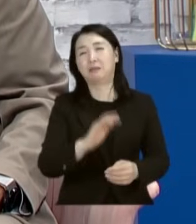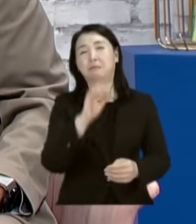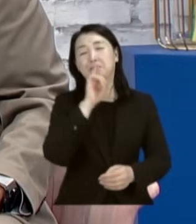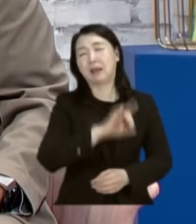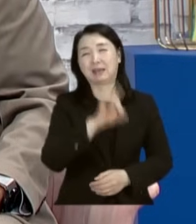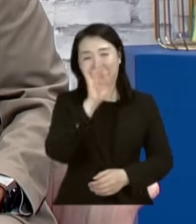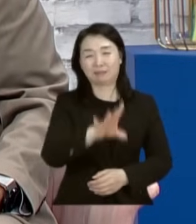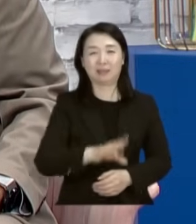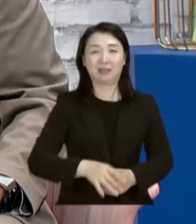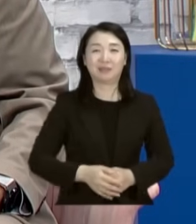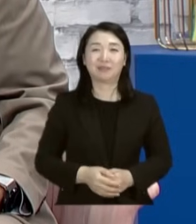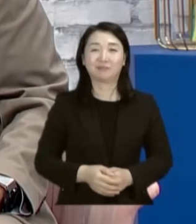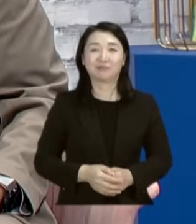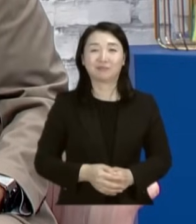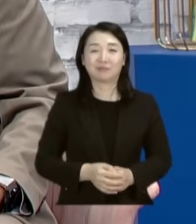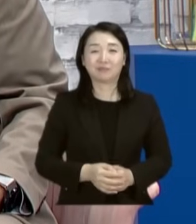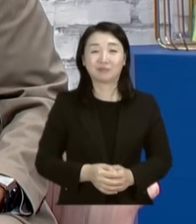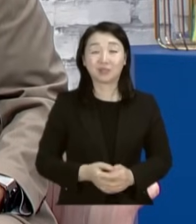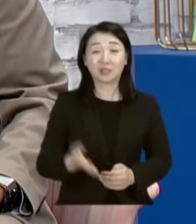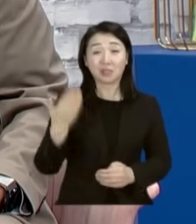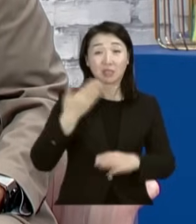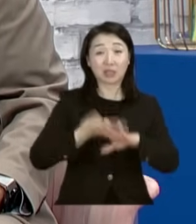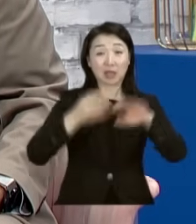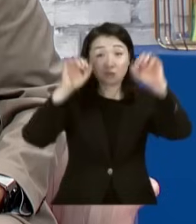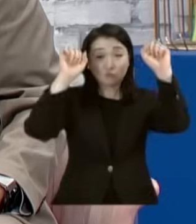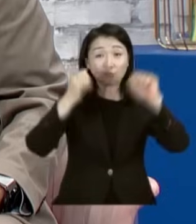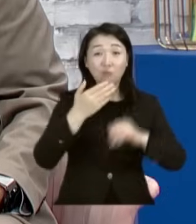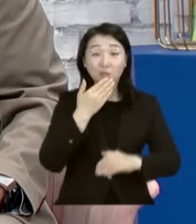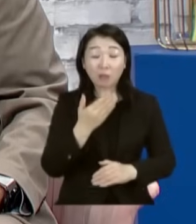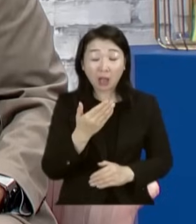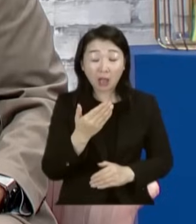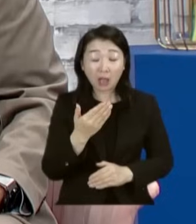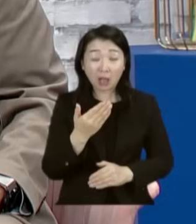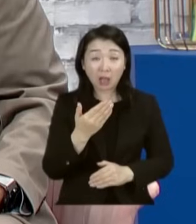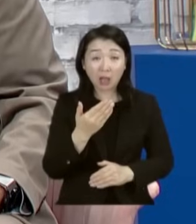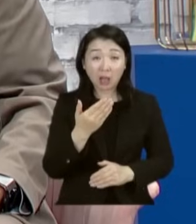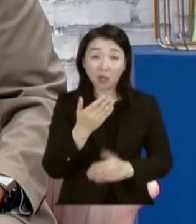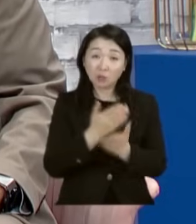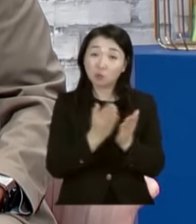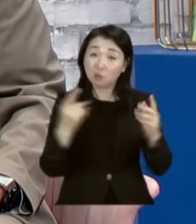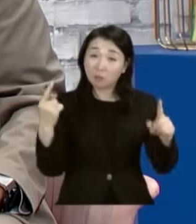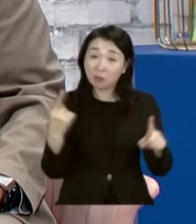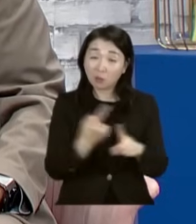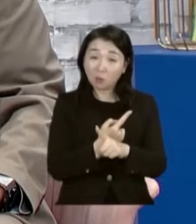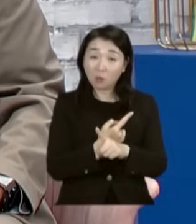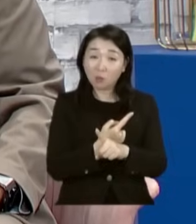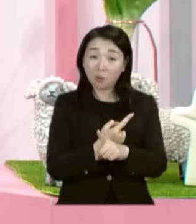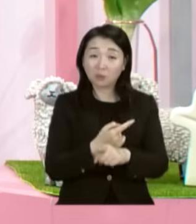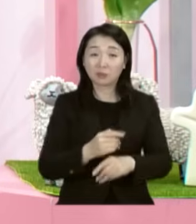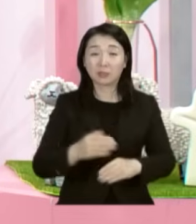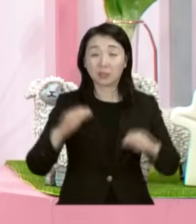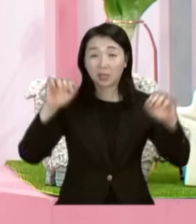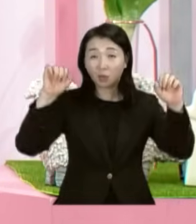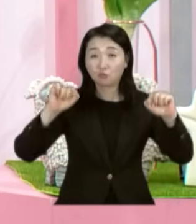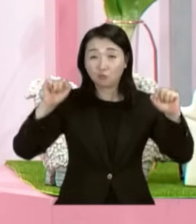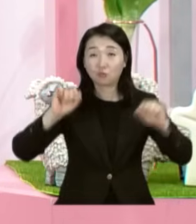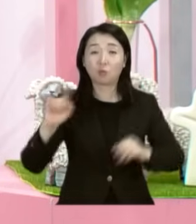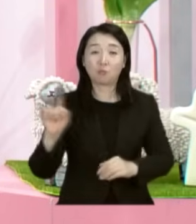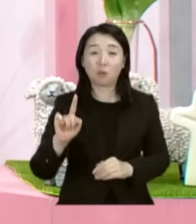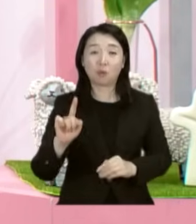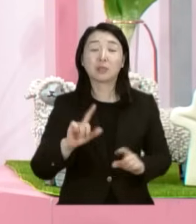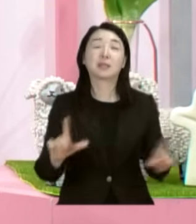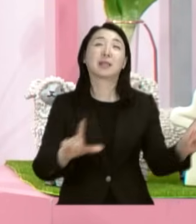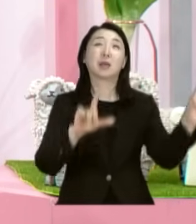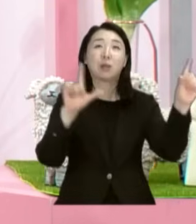이거는 말이 안 된다 그전에 다른 운동을 하시다가 그럼 종목을 바꾸신 거예요 뭐 제가 사실 운동을 했던